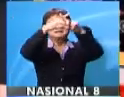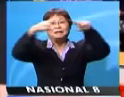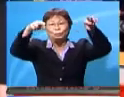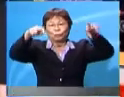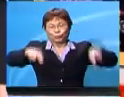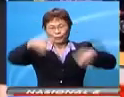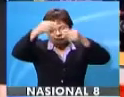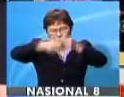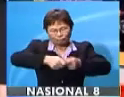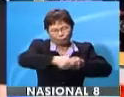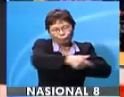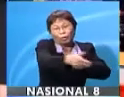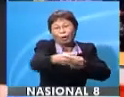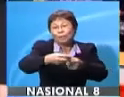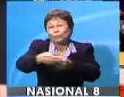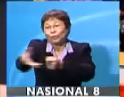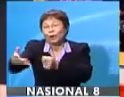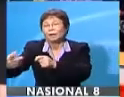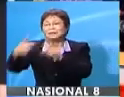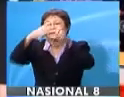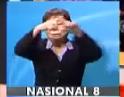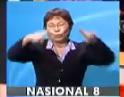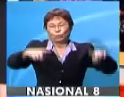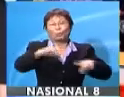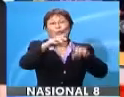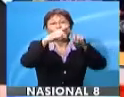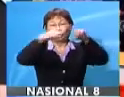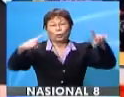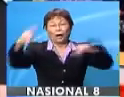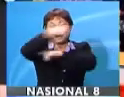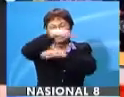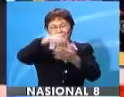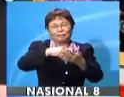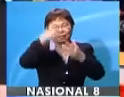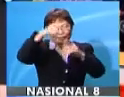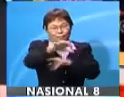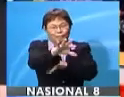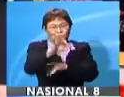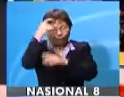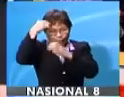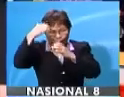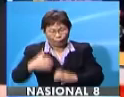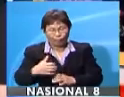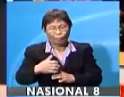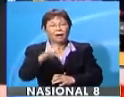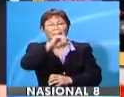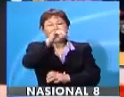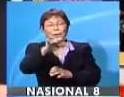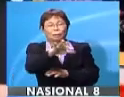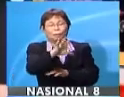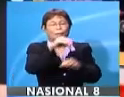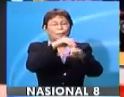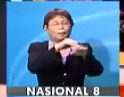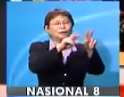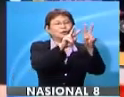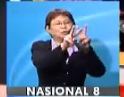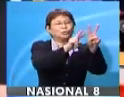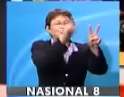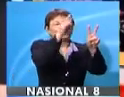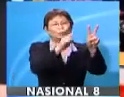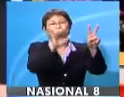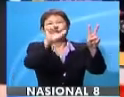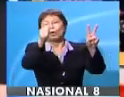yang diedarkan dalam Dewan hari ini, pelantikan diputuskan dalam mesyuarat jawatankuasa pemilih pada 22 Oktober